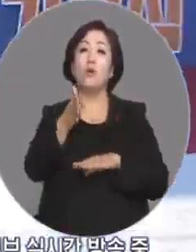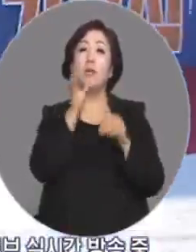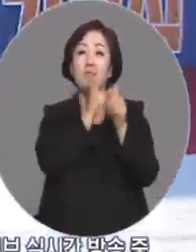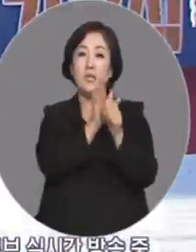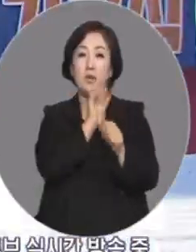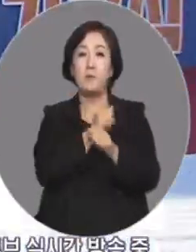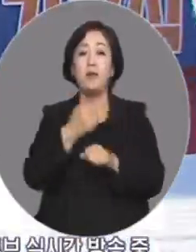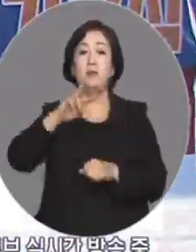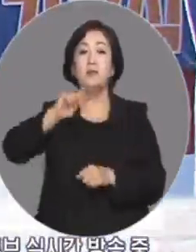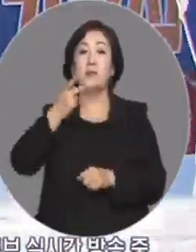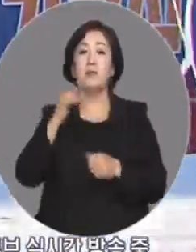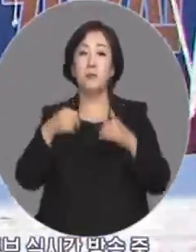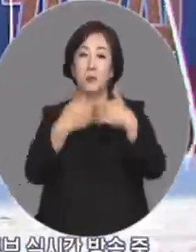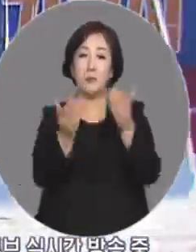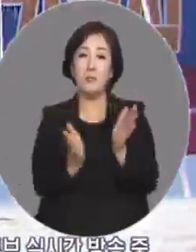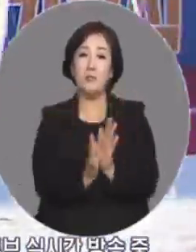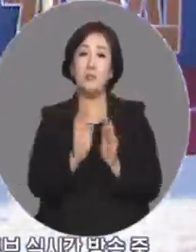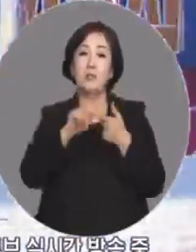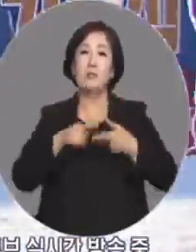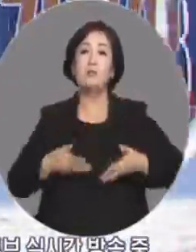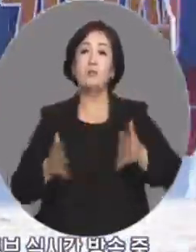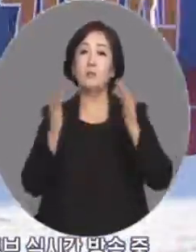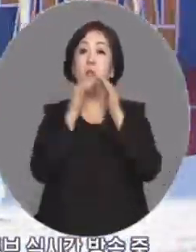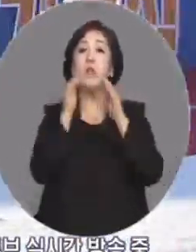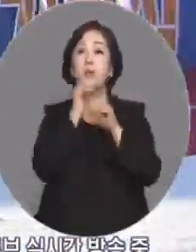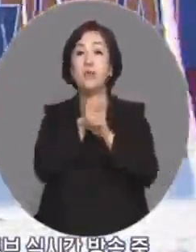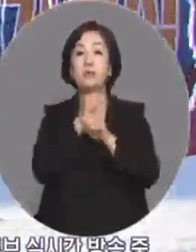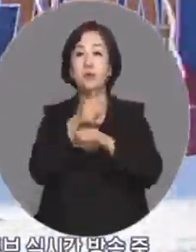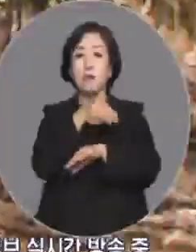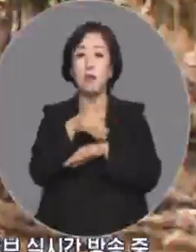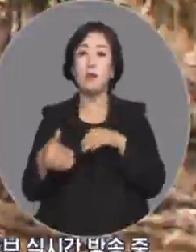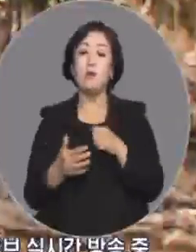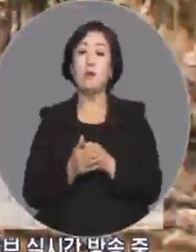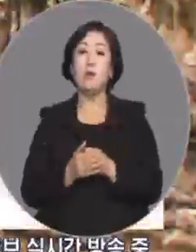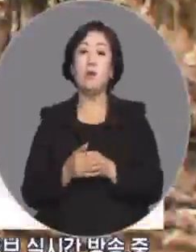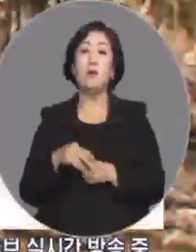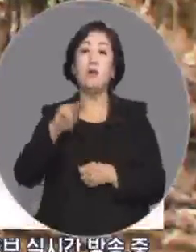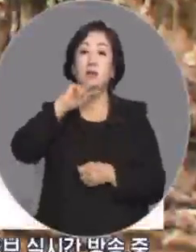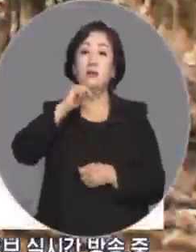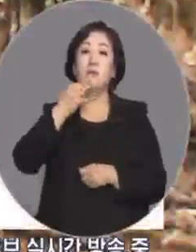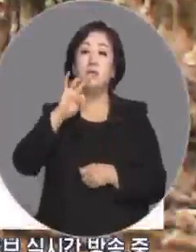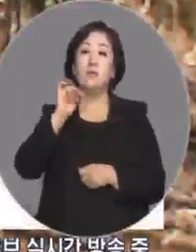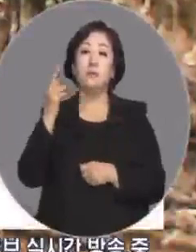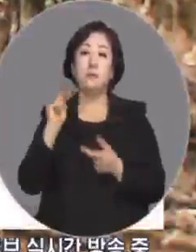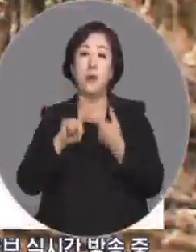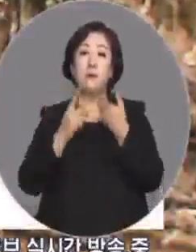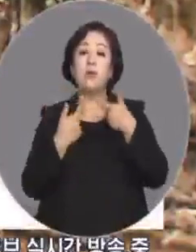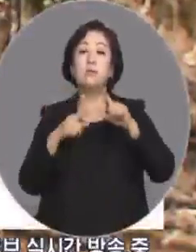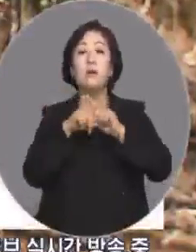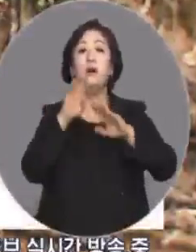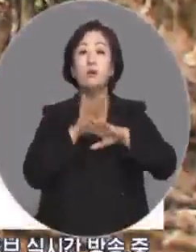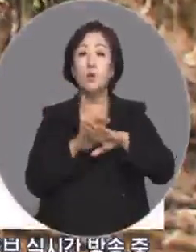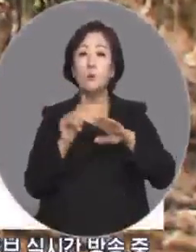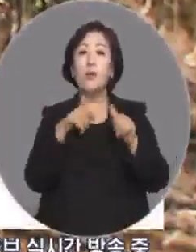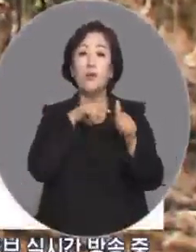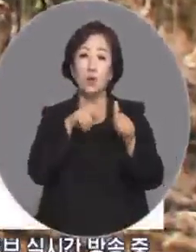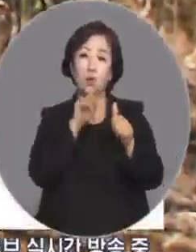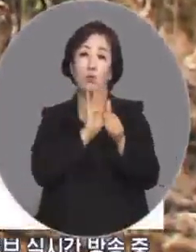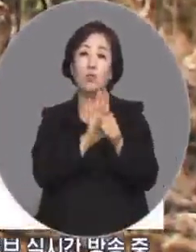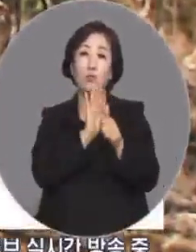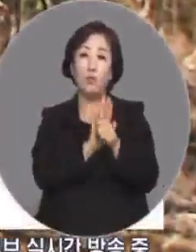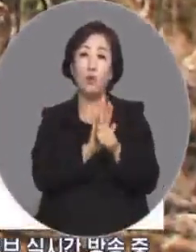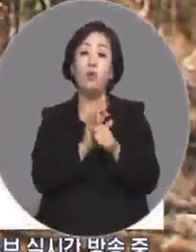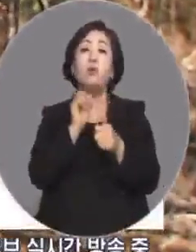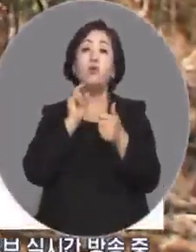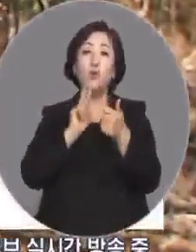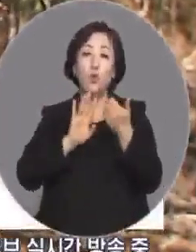될 스마트팜 단지 조성에 나섰습니다. 스마트팜 운영을 통하여 농업인들의 교육 지원과